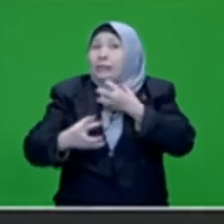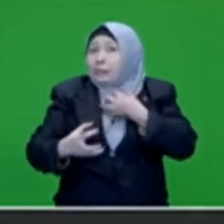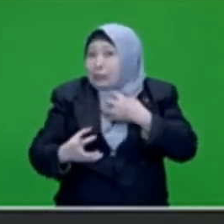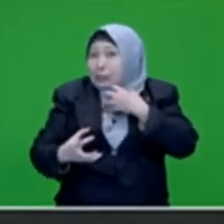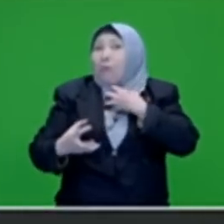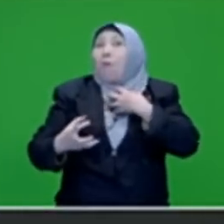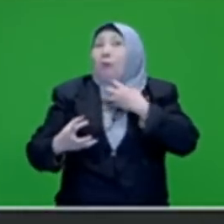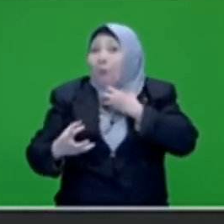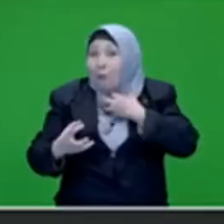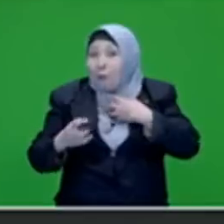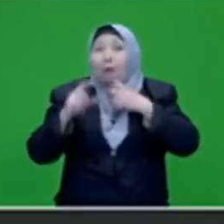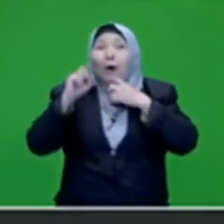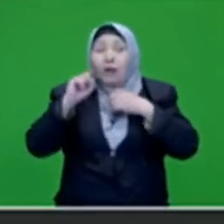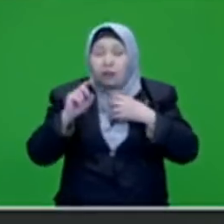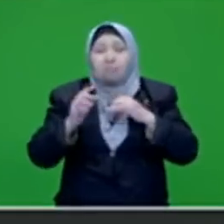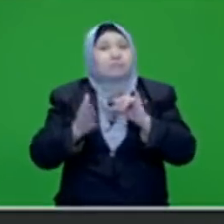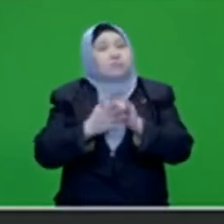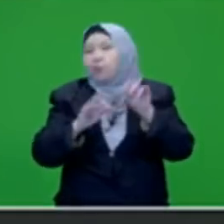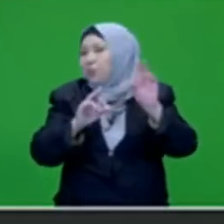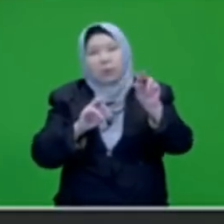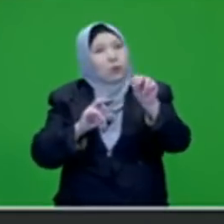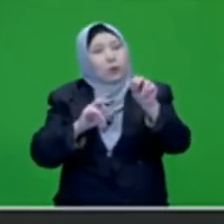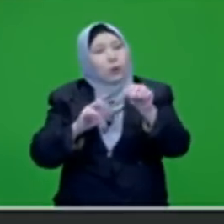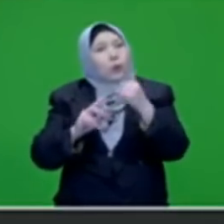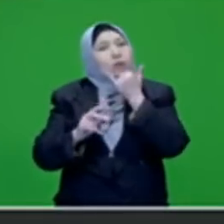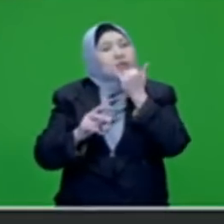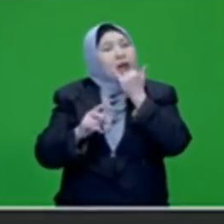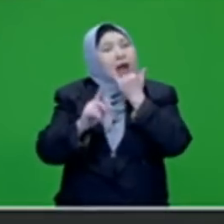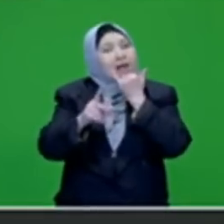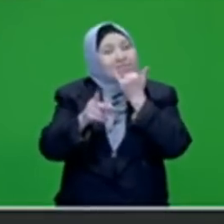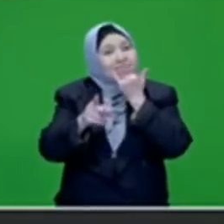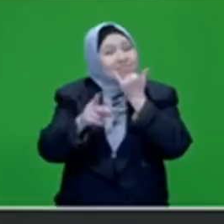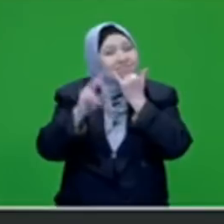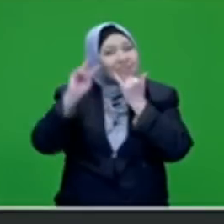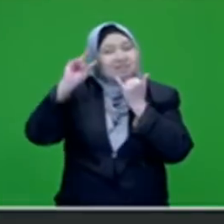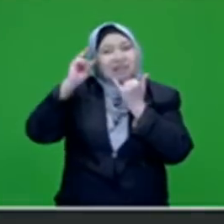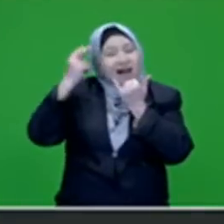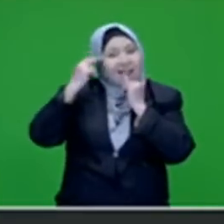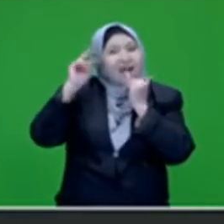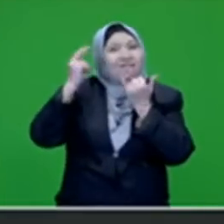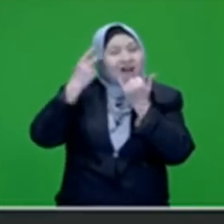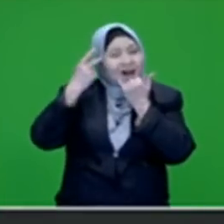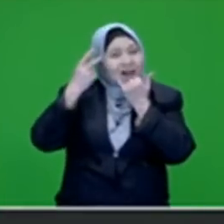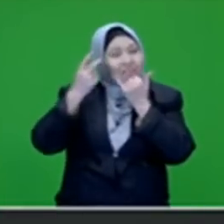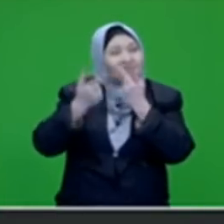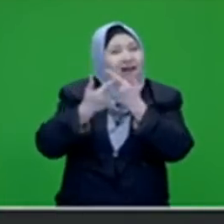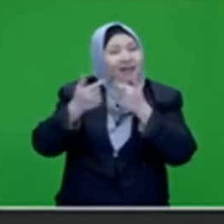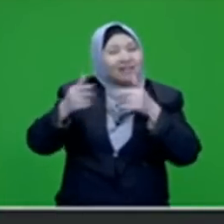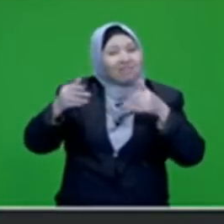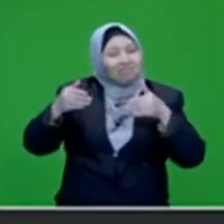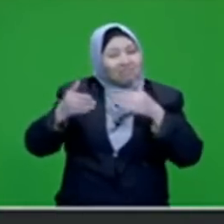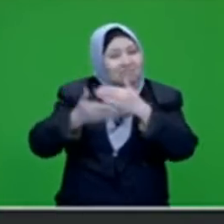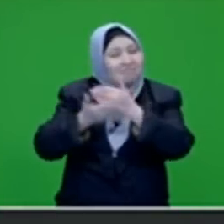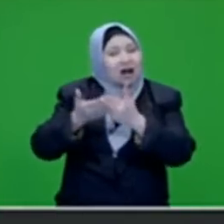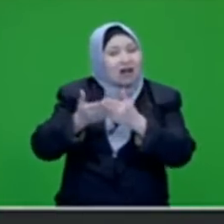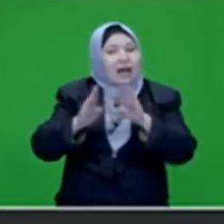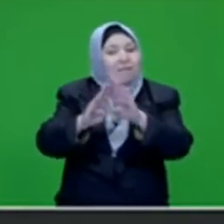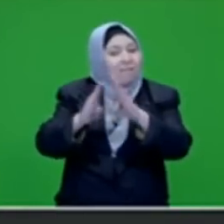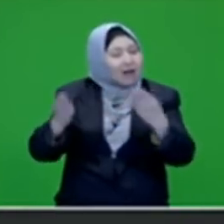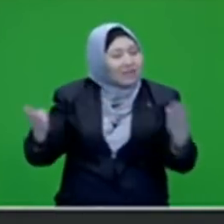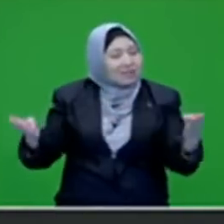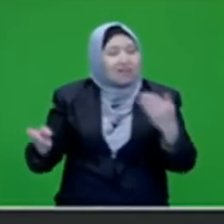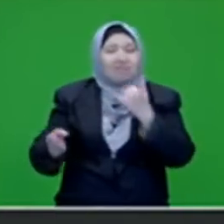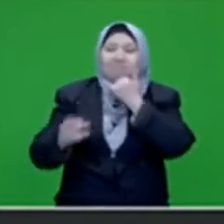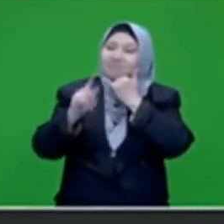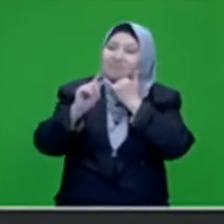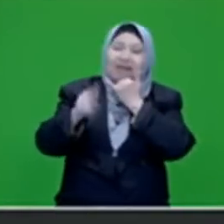cantiknya macam salah tu. Salah sebab dia salah faham dari sudut usul bahasa. Kalau kita rujuk pada usul bahasa,